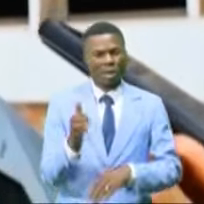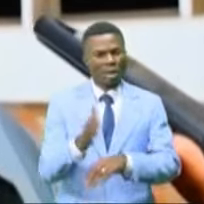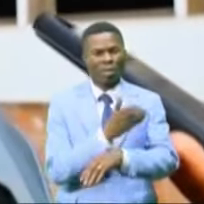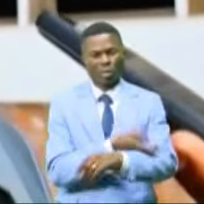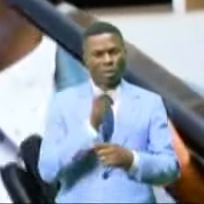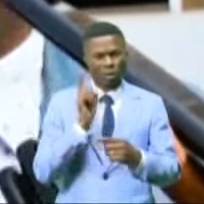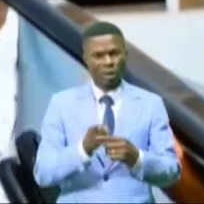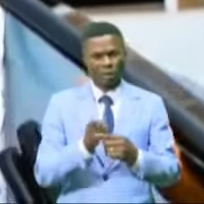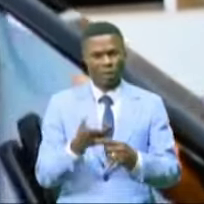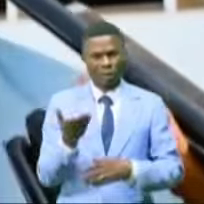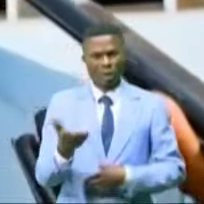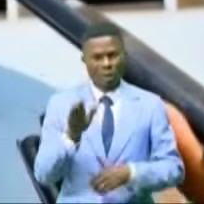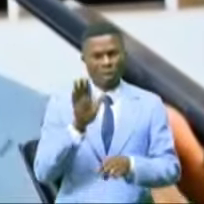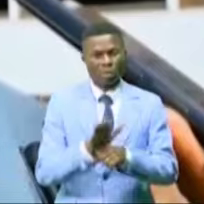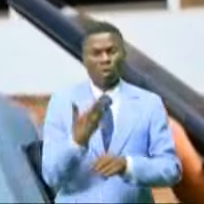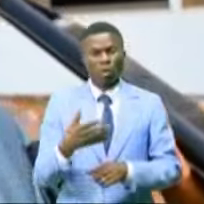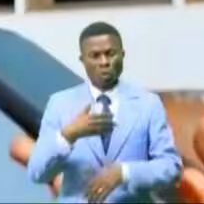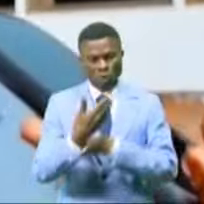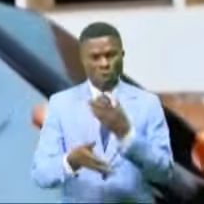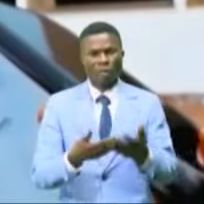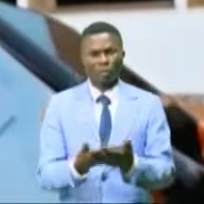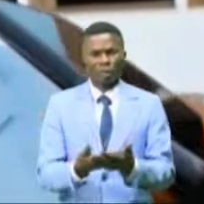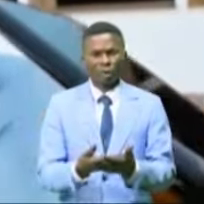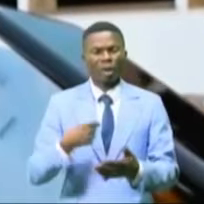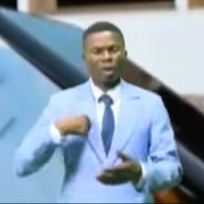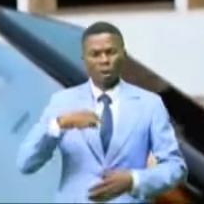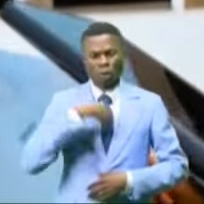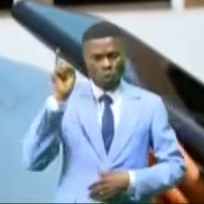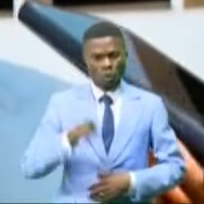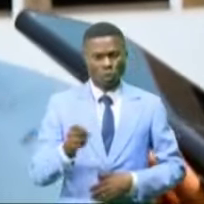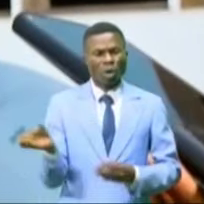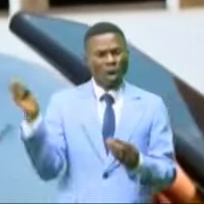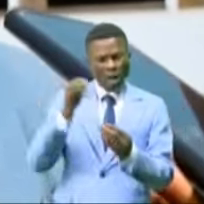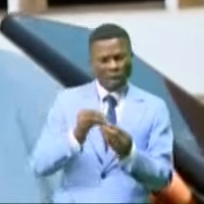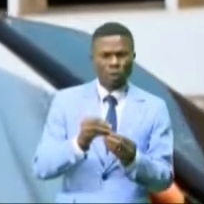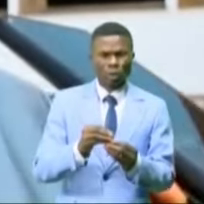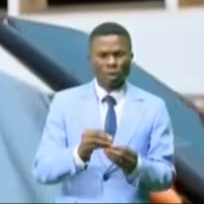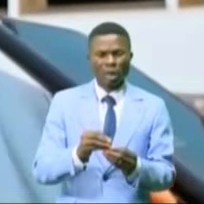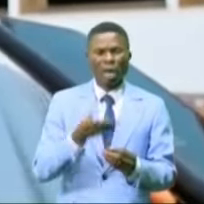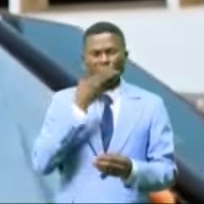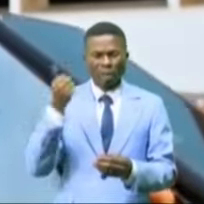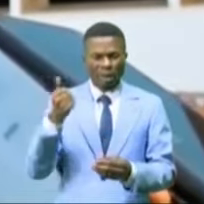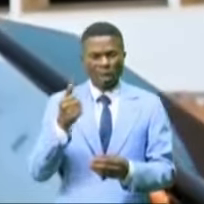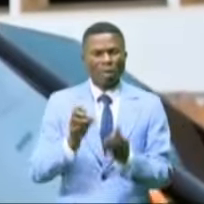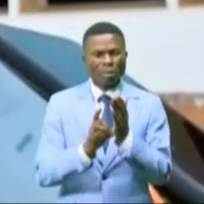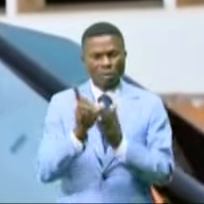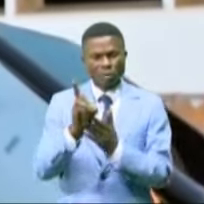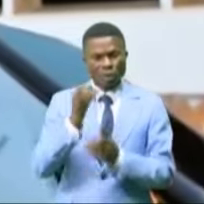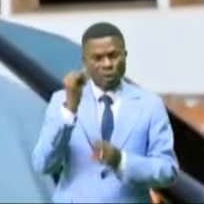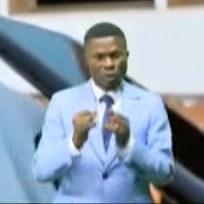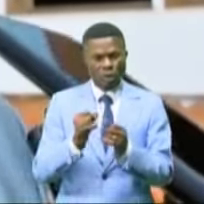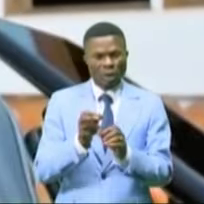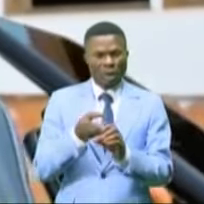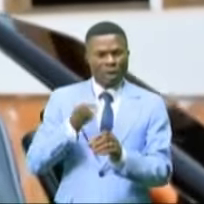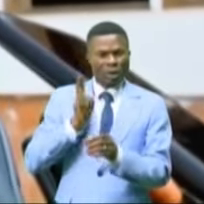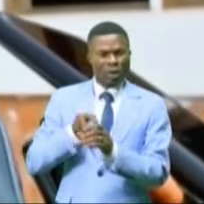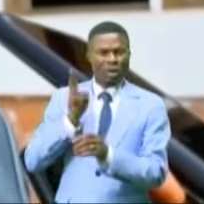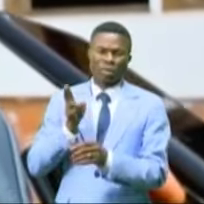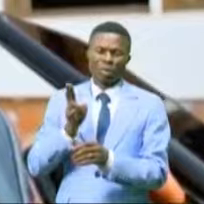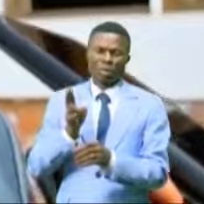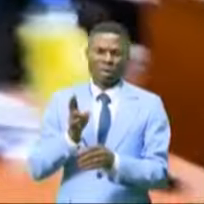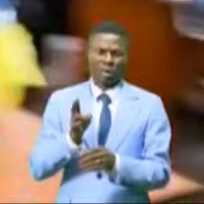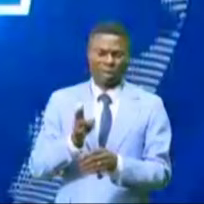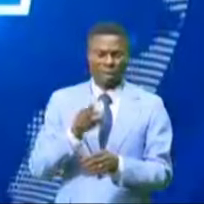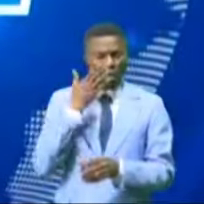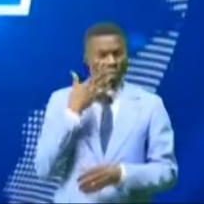l'avant. Il y a beaucoup de choses à faire. Nous sommes obligés d'ajouter encore un plus pour développer. Si on se retire,